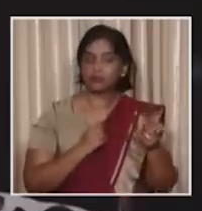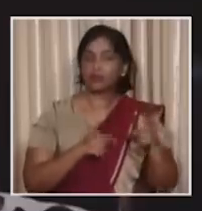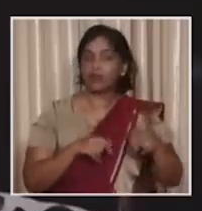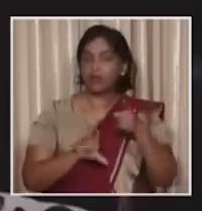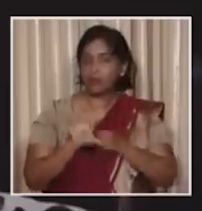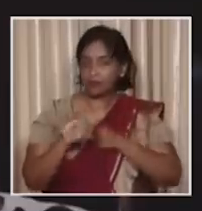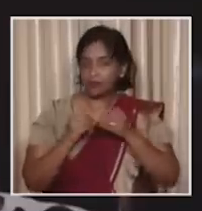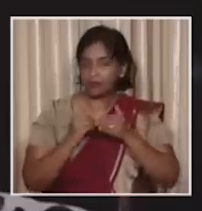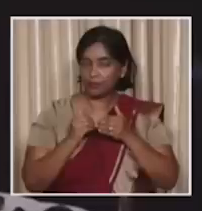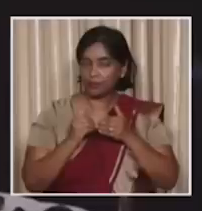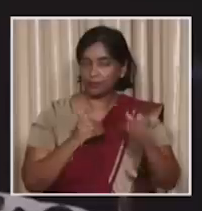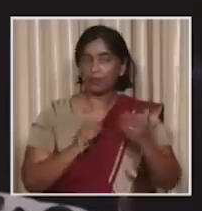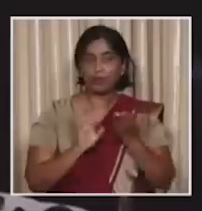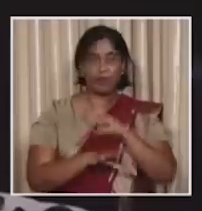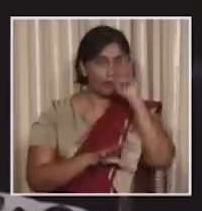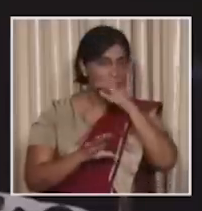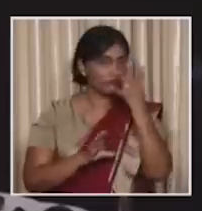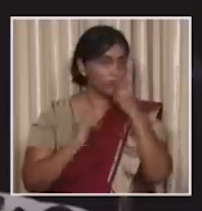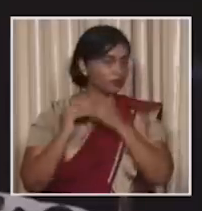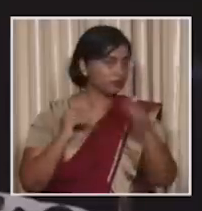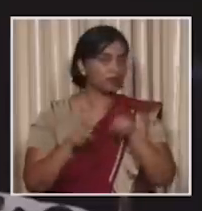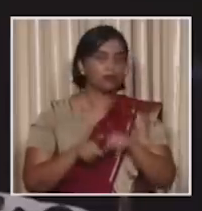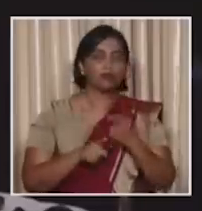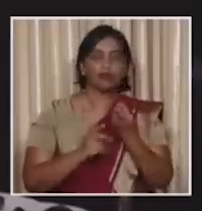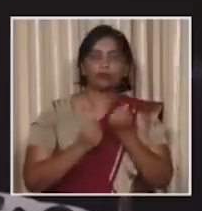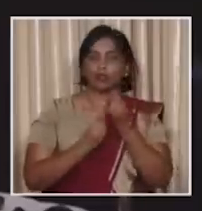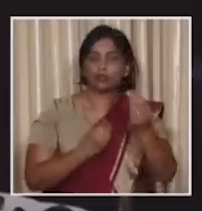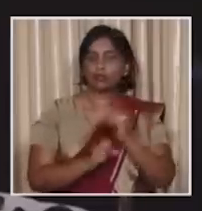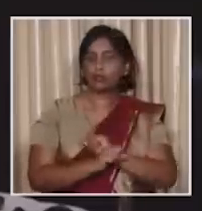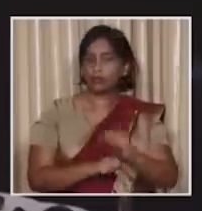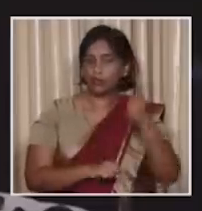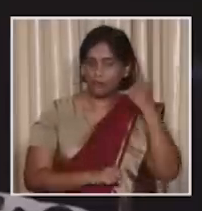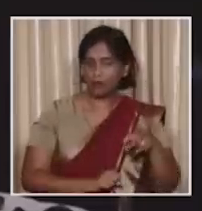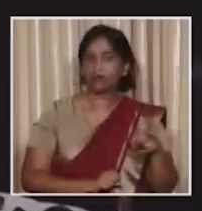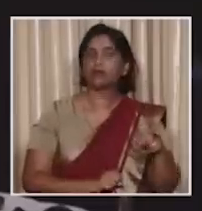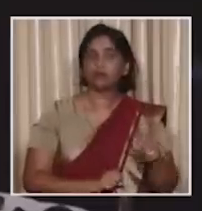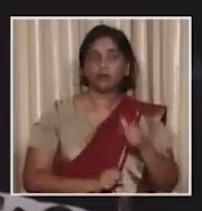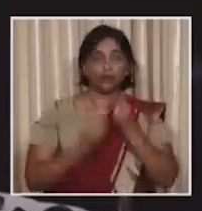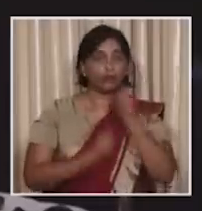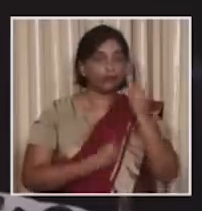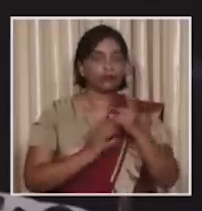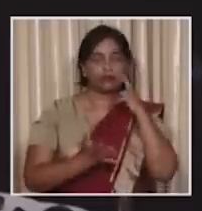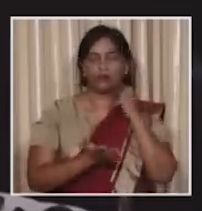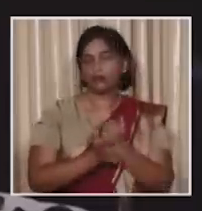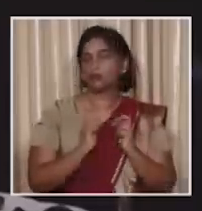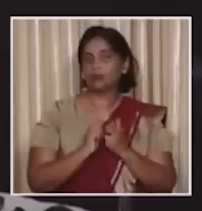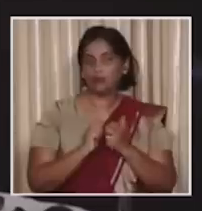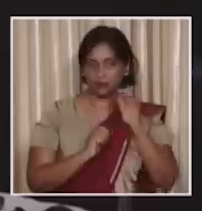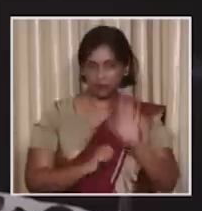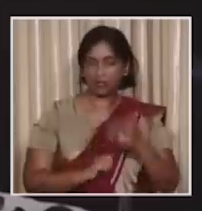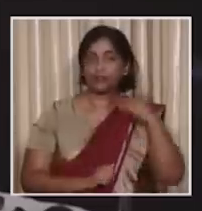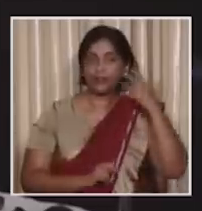මේ වසරේ පසුගිය මාස 4ට අදාළව මෙම ප්‍රතිපාදන නොලැබීම යාම හේතුවෙන් සැපයීම් කරුවන් දැඩි අපහසුතාවයකට ලක් වී